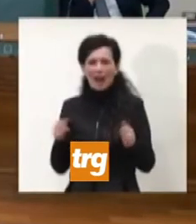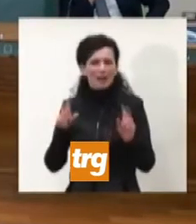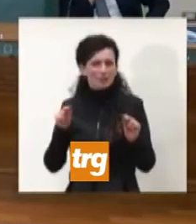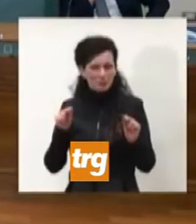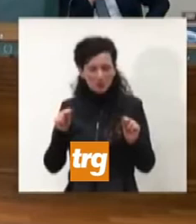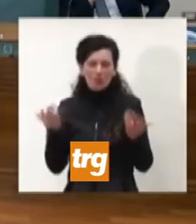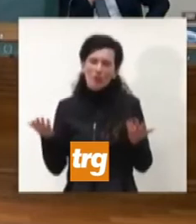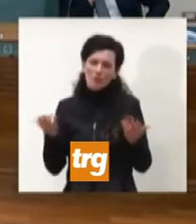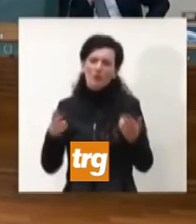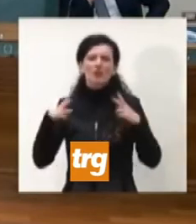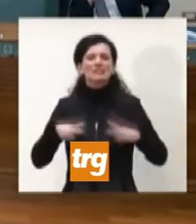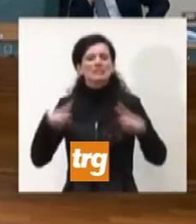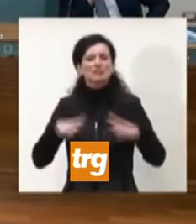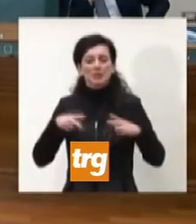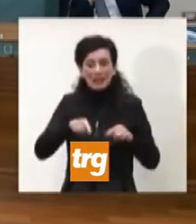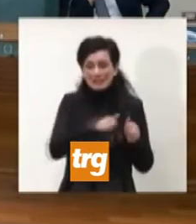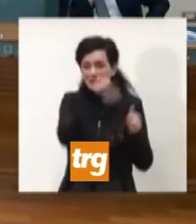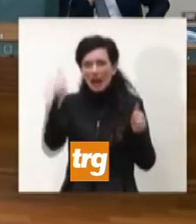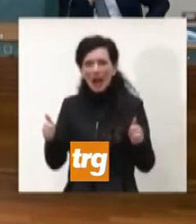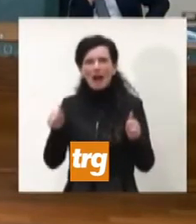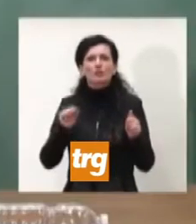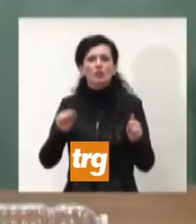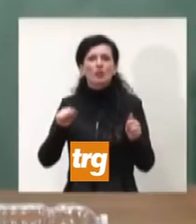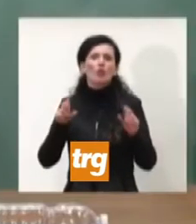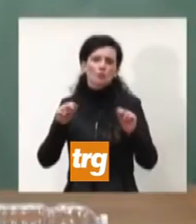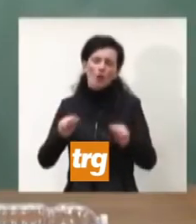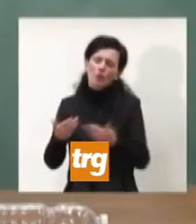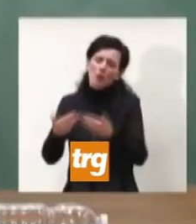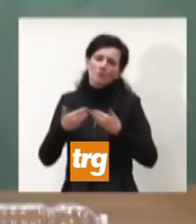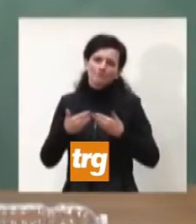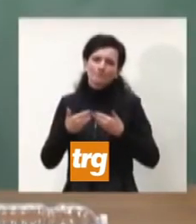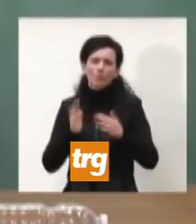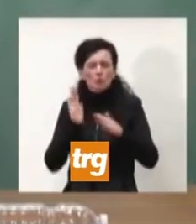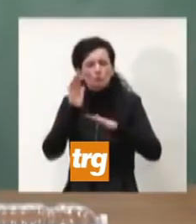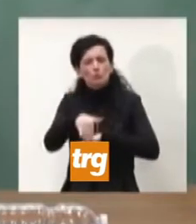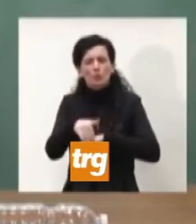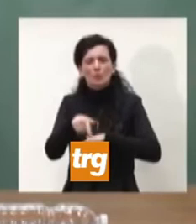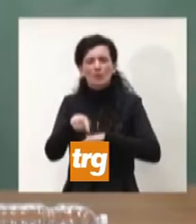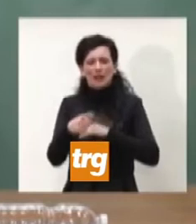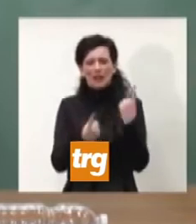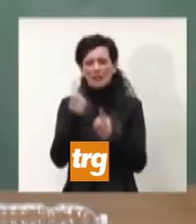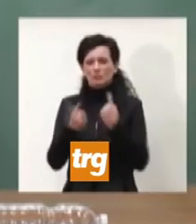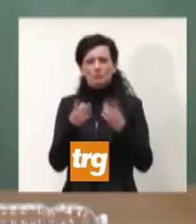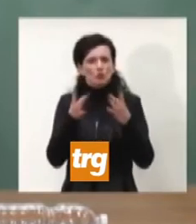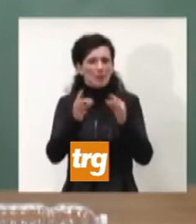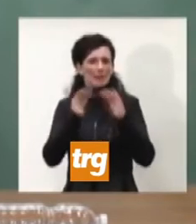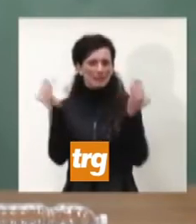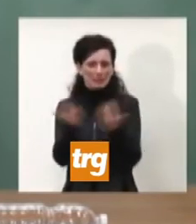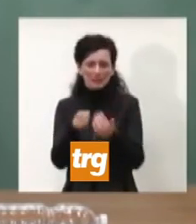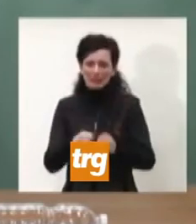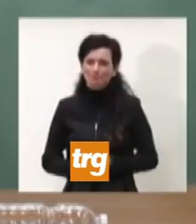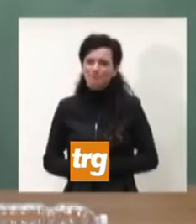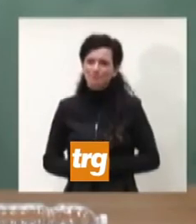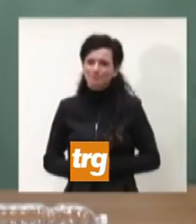in considerazione è il numero inferiore del cosiddetto intervallo di confidenza dell'RT, che per l'Umbria è compreso tra lo 0.95